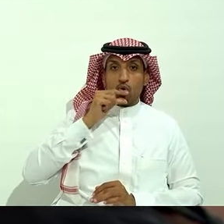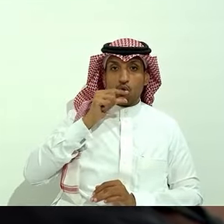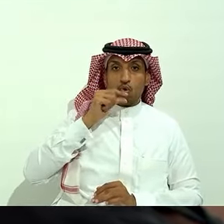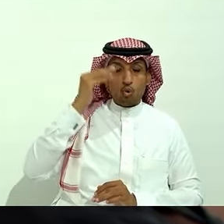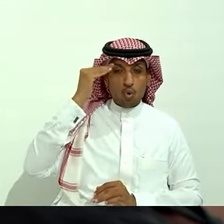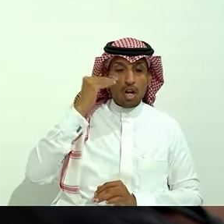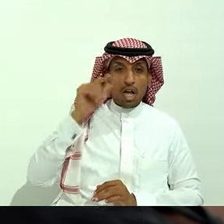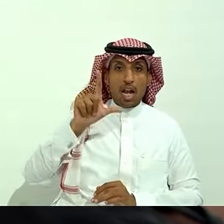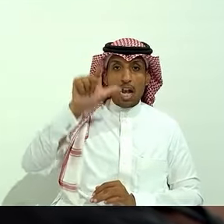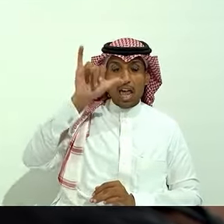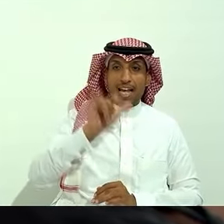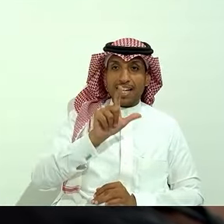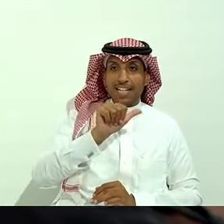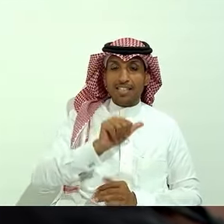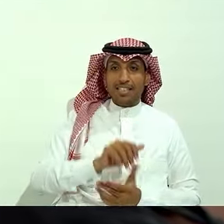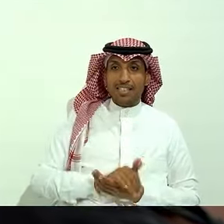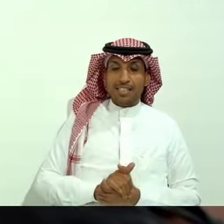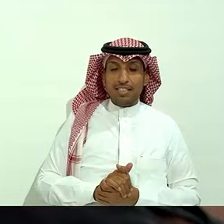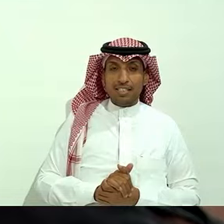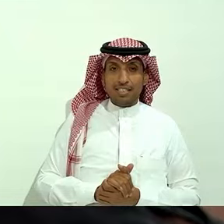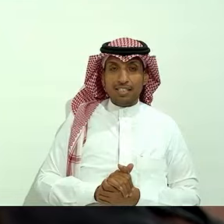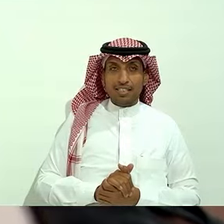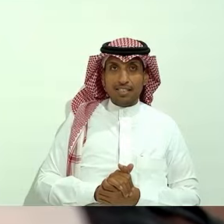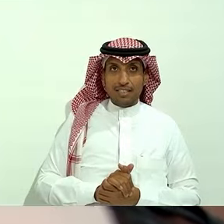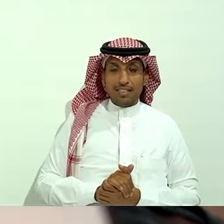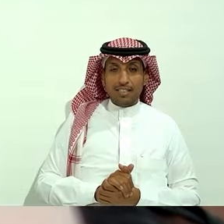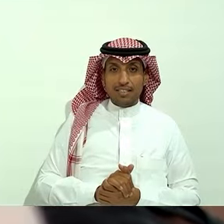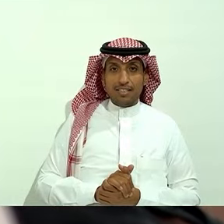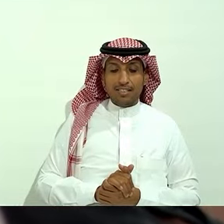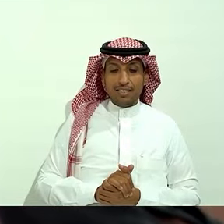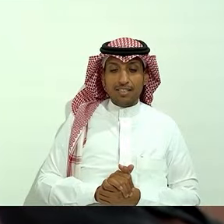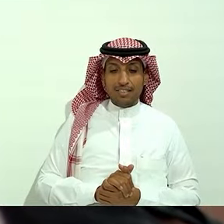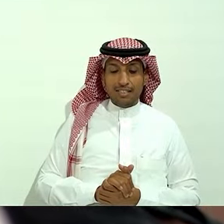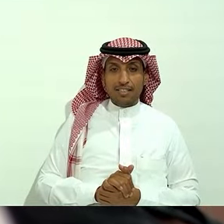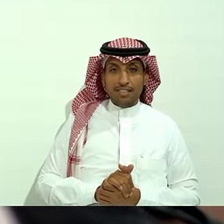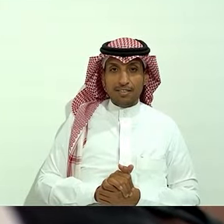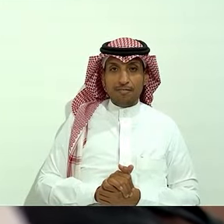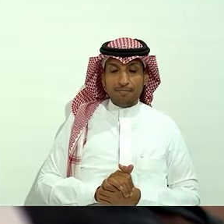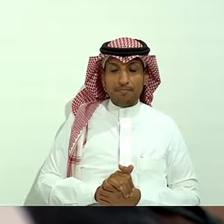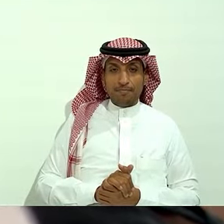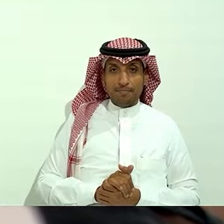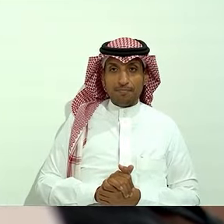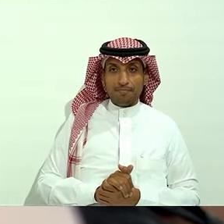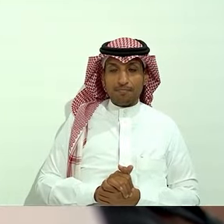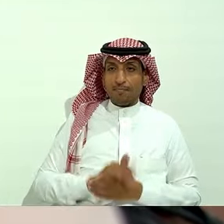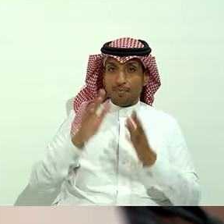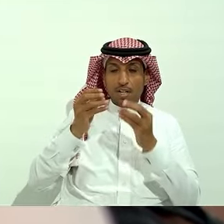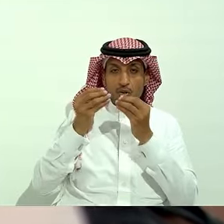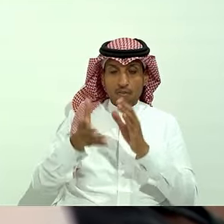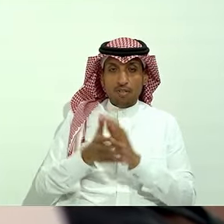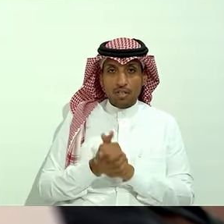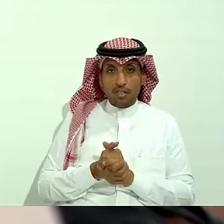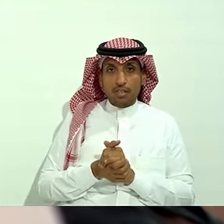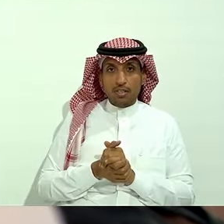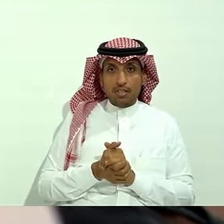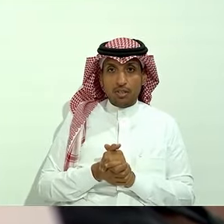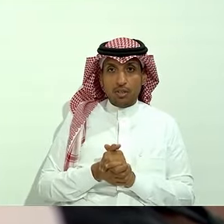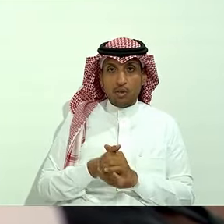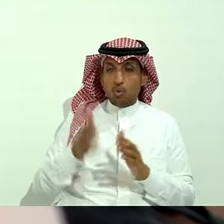هاب. واضح. لولو الشكحة، شلونك دكتورة؟ إن شاء الله بخير. يعطيكم العافية. الله يعافيك.